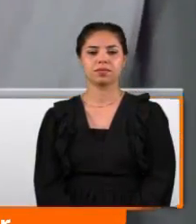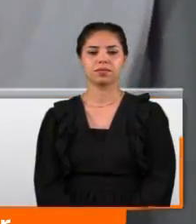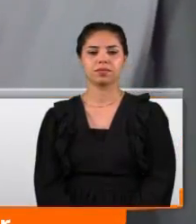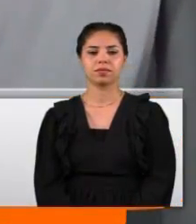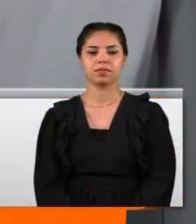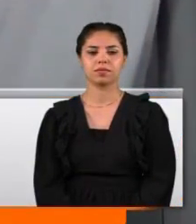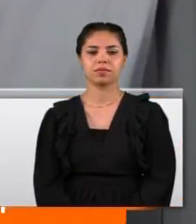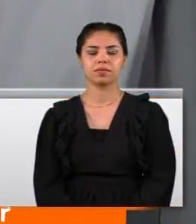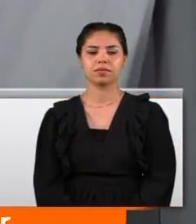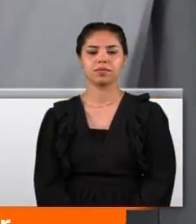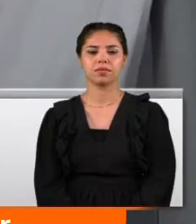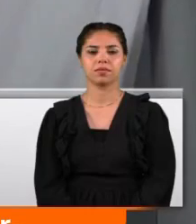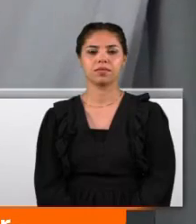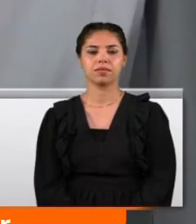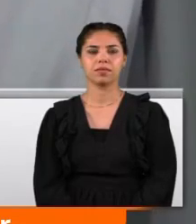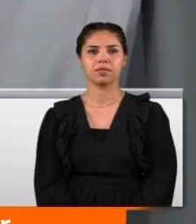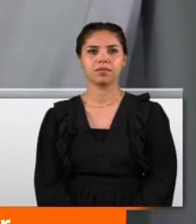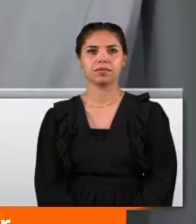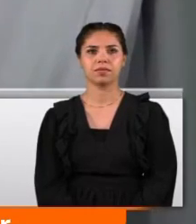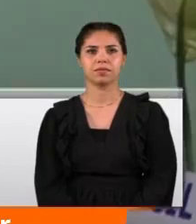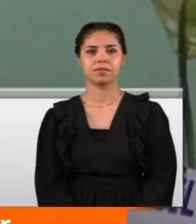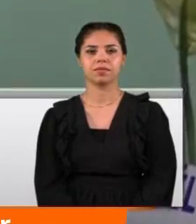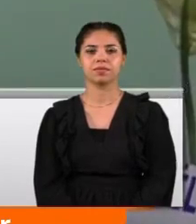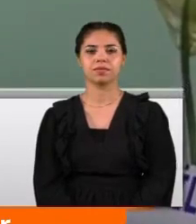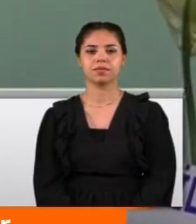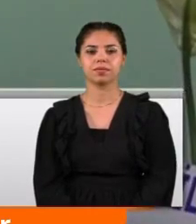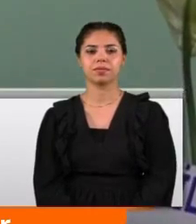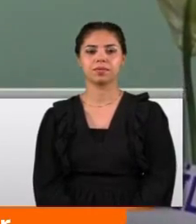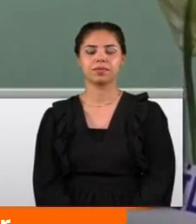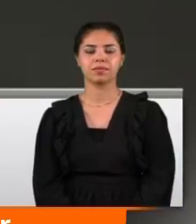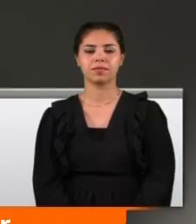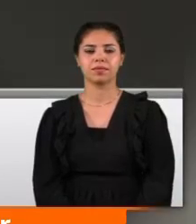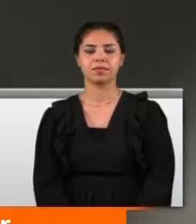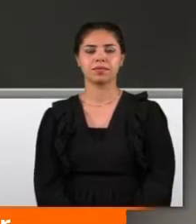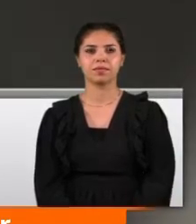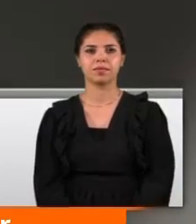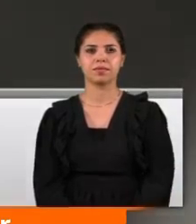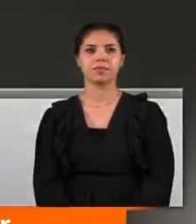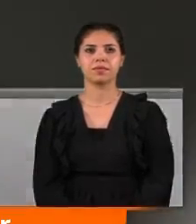İnşallah bir dahaki sefere evimde onları ağırlarım. Gördüğüm için gerçekten duygulandım.